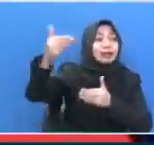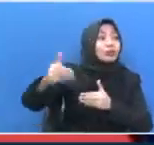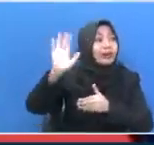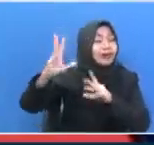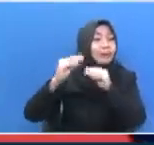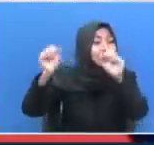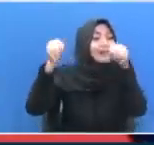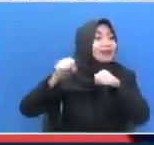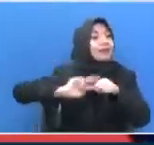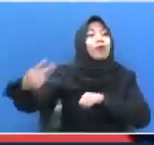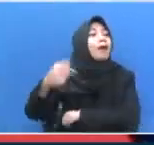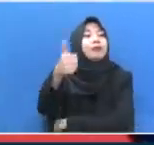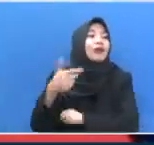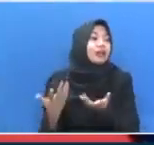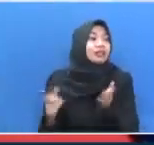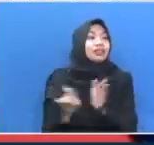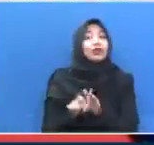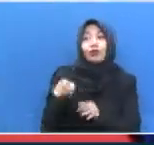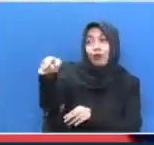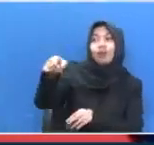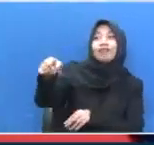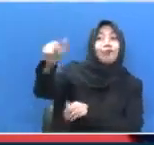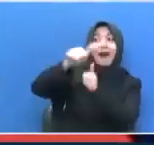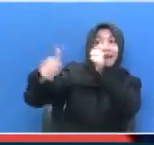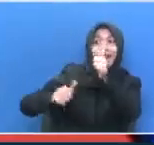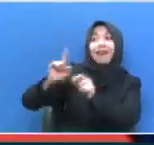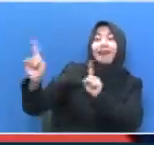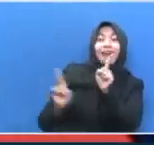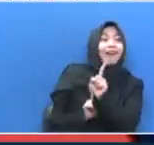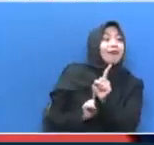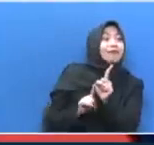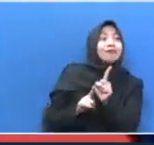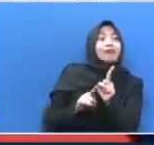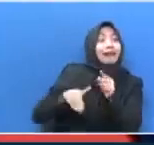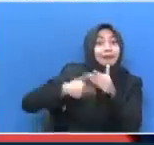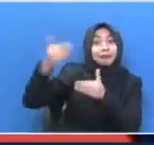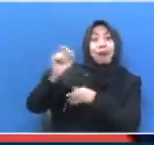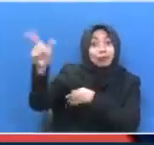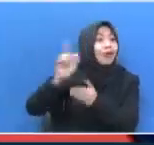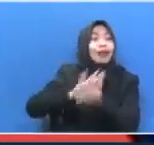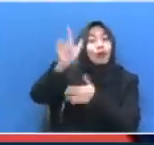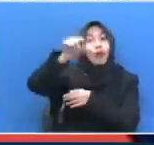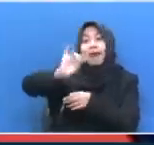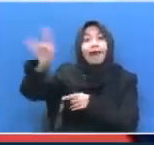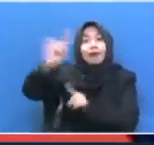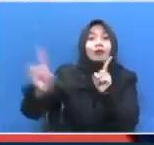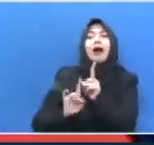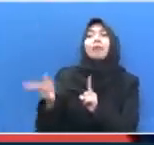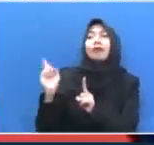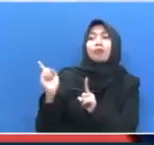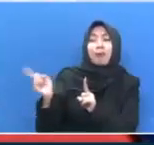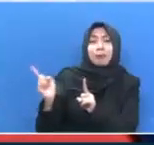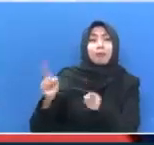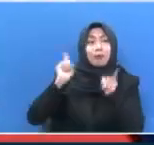sama mas ya saya bilang besok anda akan jadi wakil saya besok pun bisa dibatalkan oleh yang lain karena tidak memiliki ikatan politik yang cukup kuat